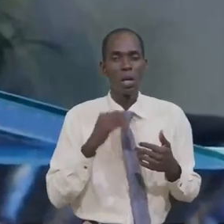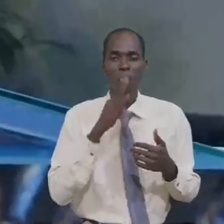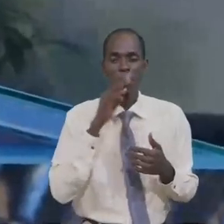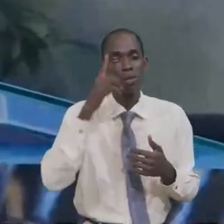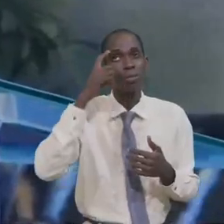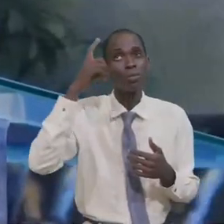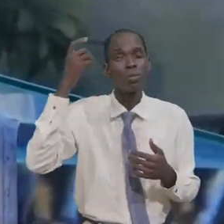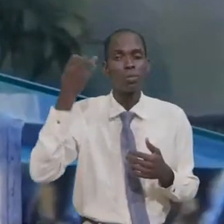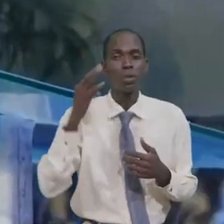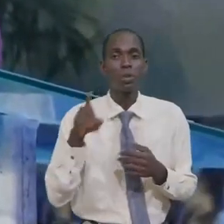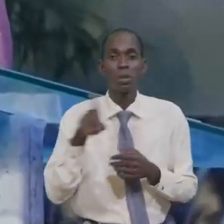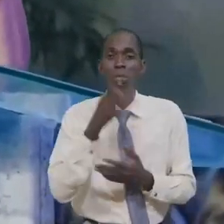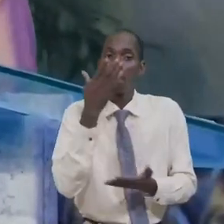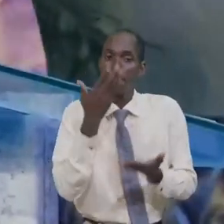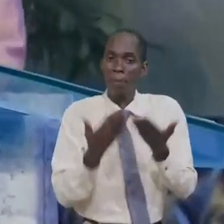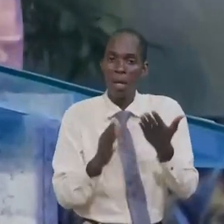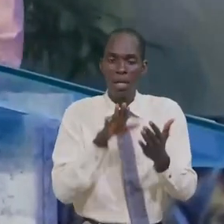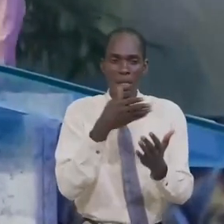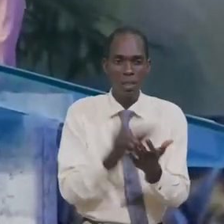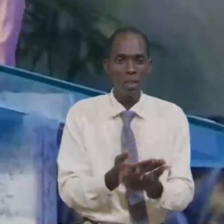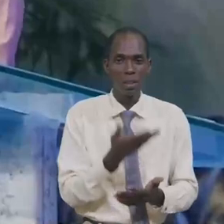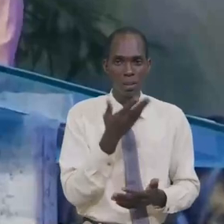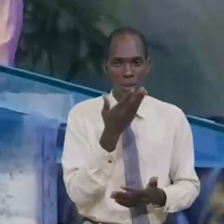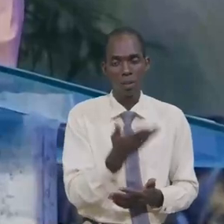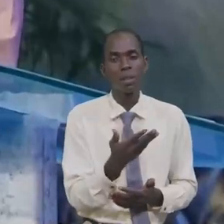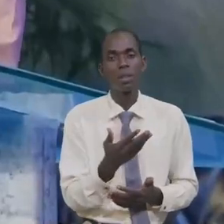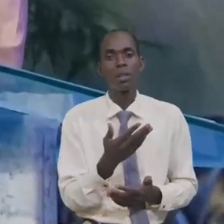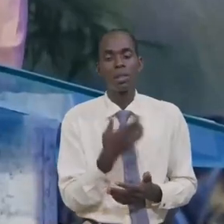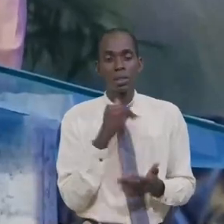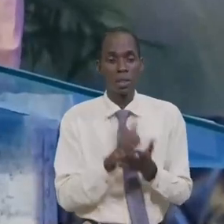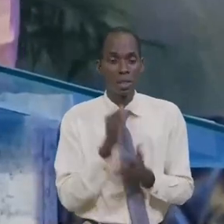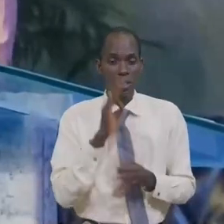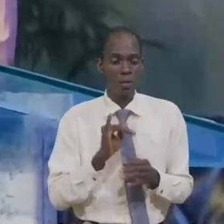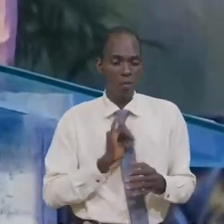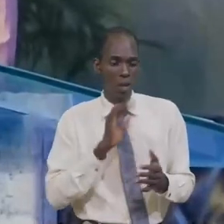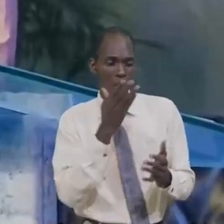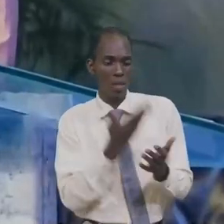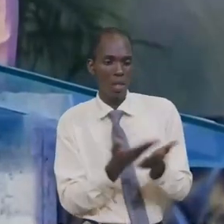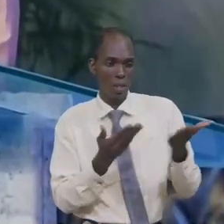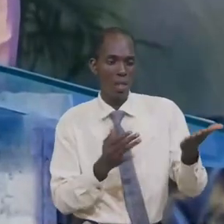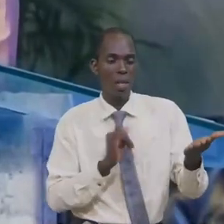là-bas je vais réussir attendez avant de voyager